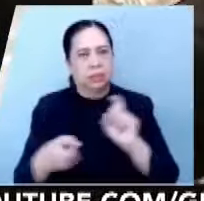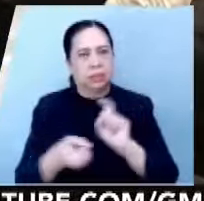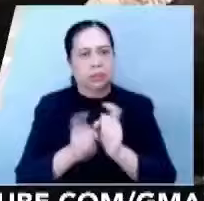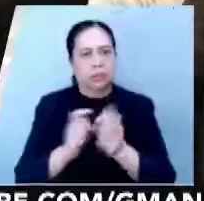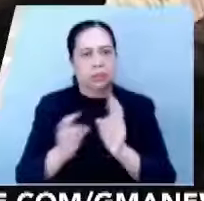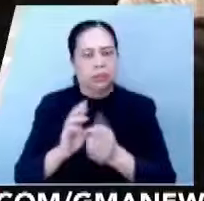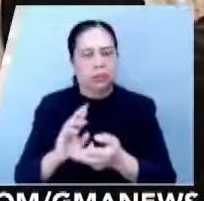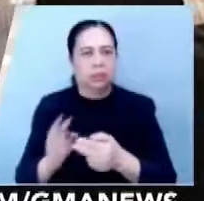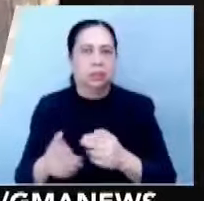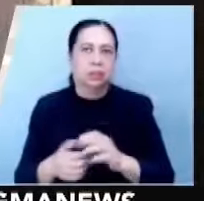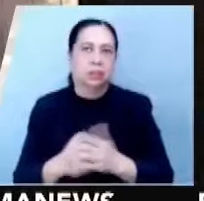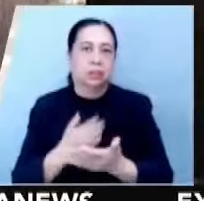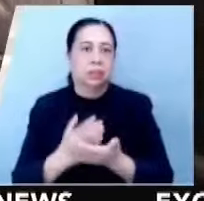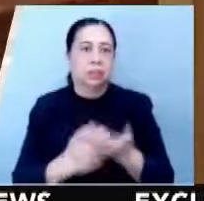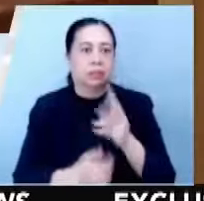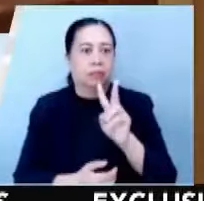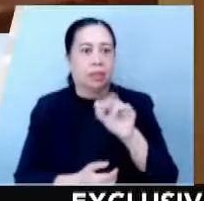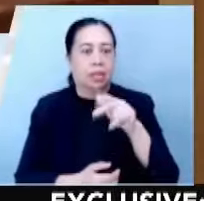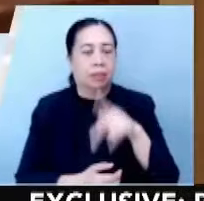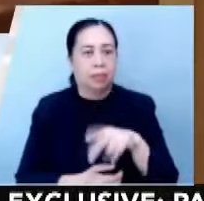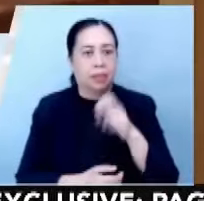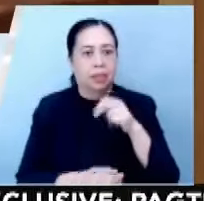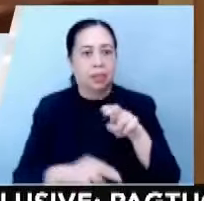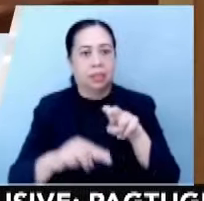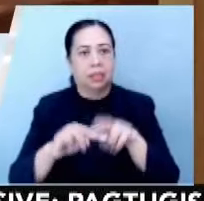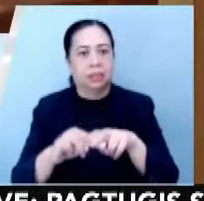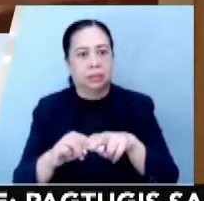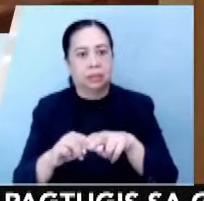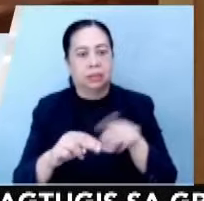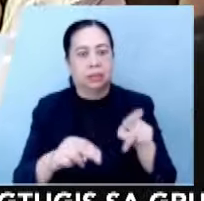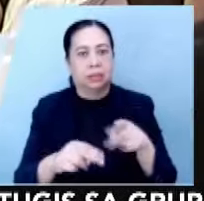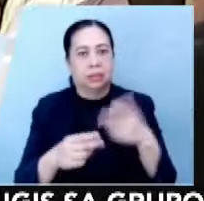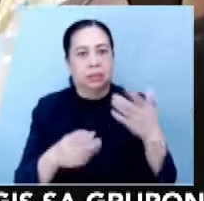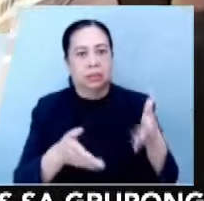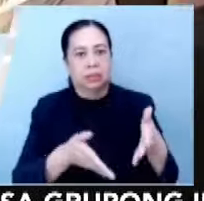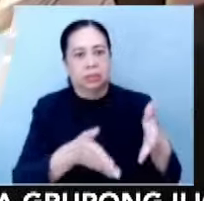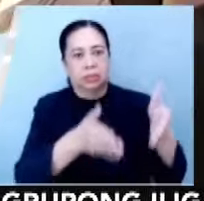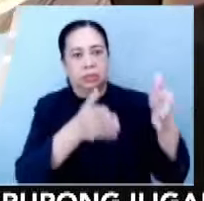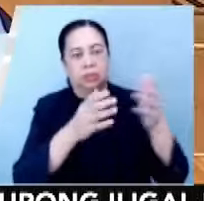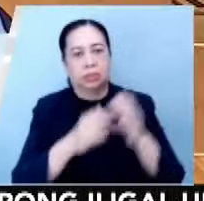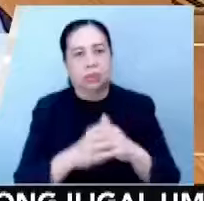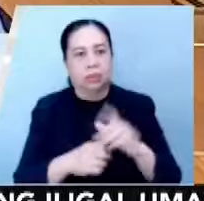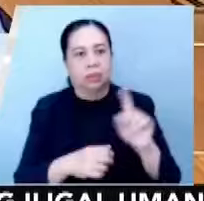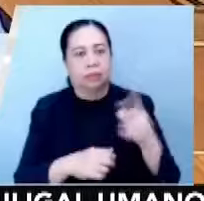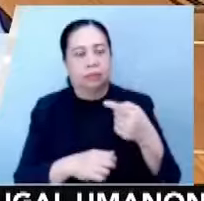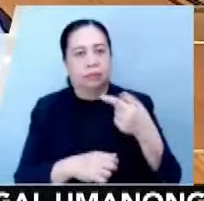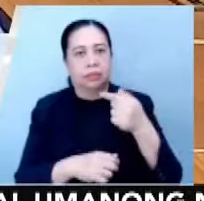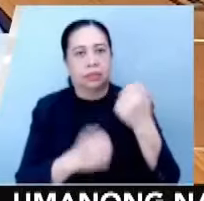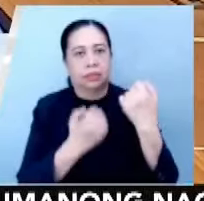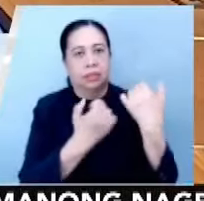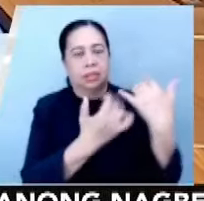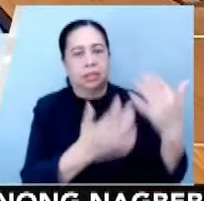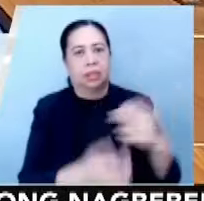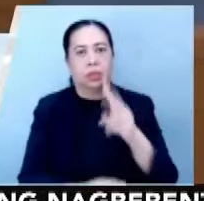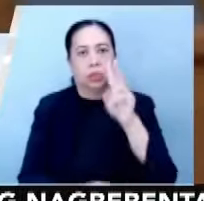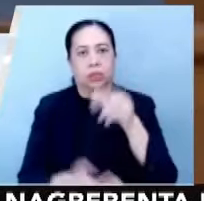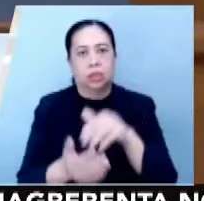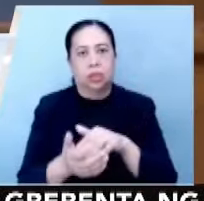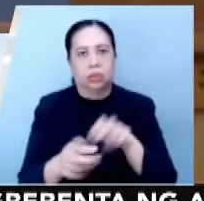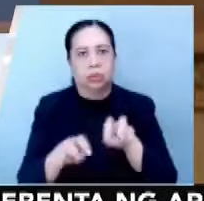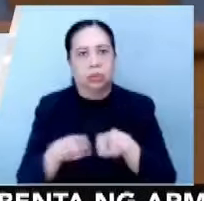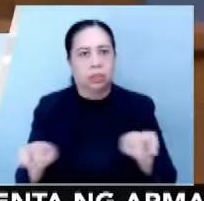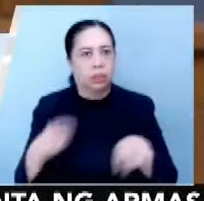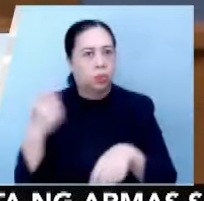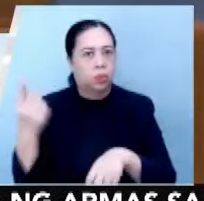the VIPs will have to sit there sa gilid ng first gallery. 2,000 lang ang seating capacity ng